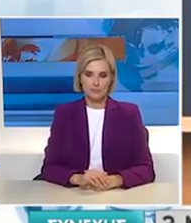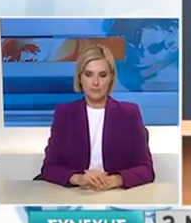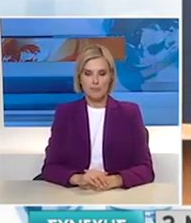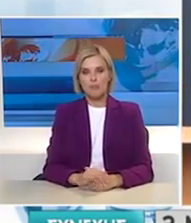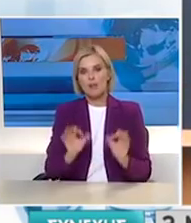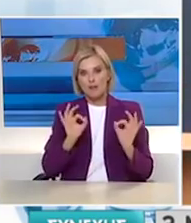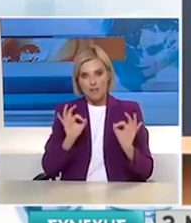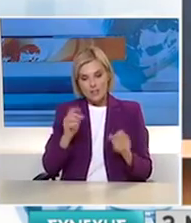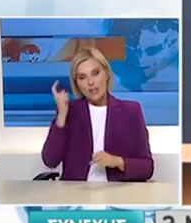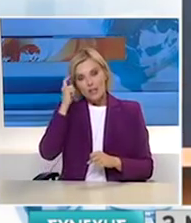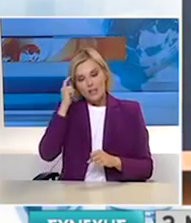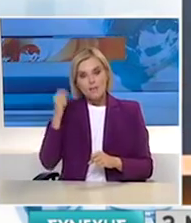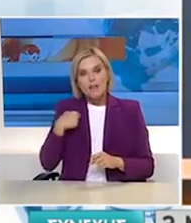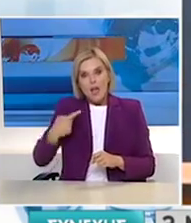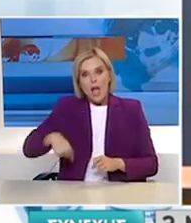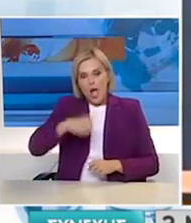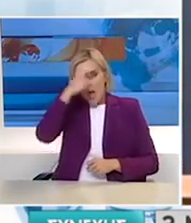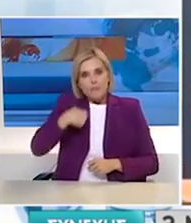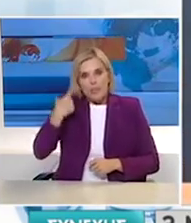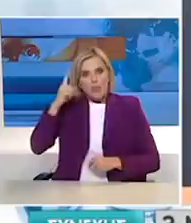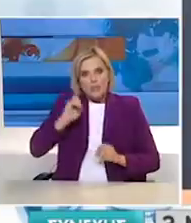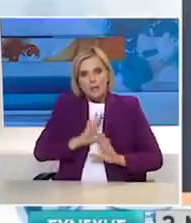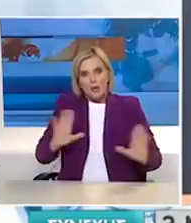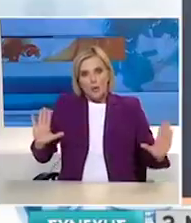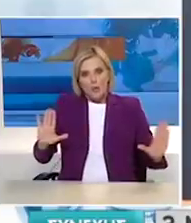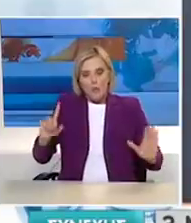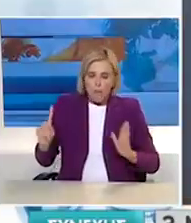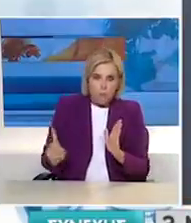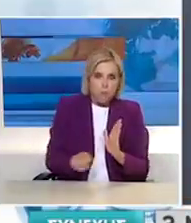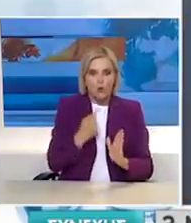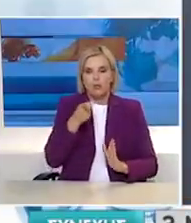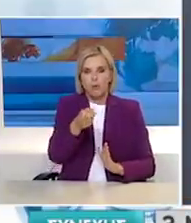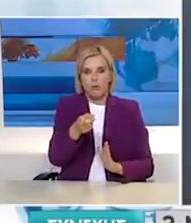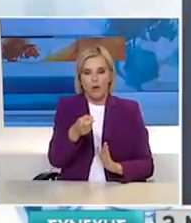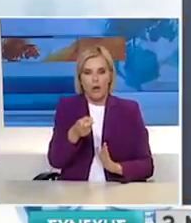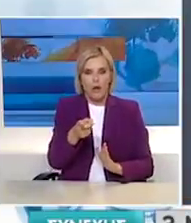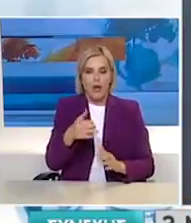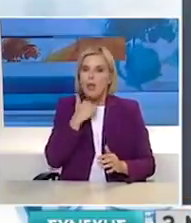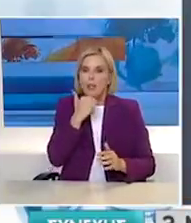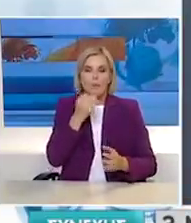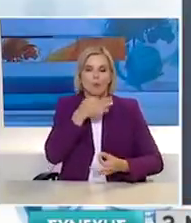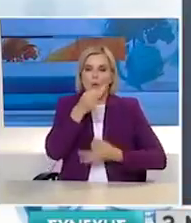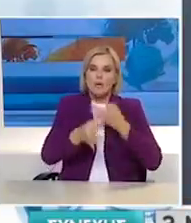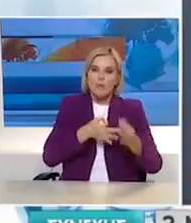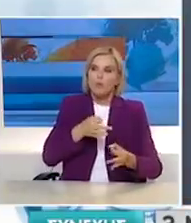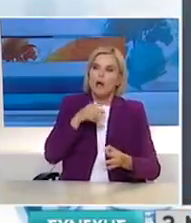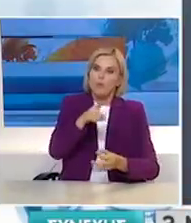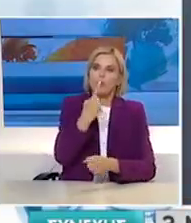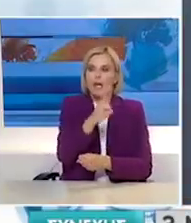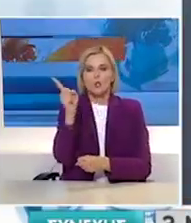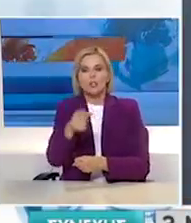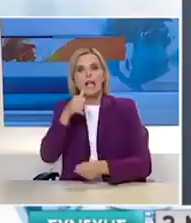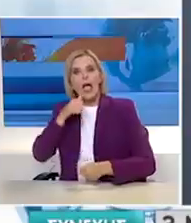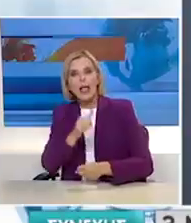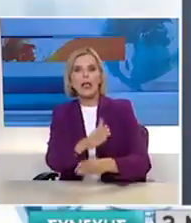Όπως καταλαβαίνετε, όλα είναι πρωτόγνωρα και δεν μπορεί να υπάρξει κάτι το οποίο να θεωρηθεί 100%